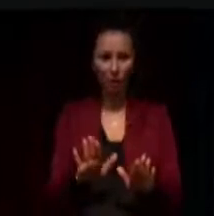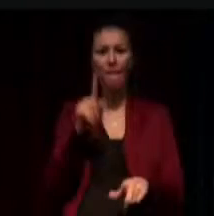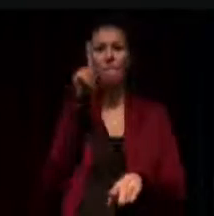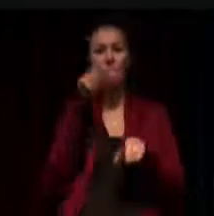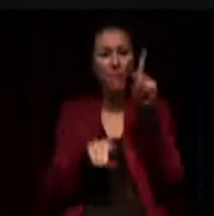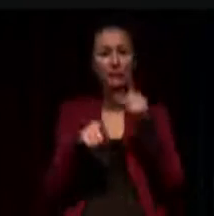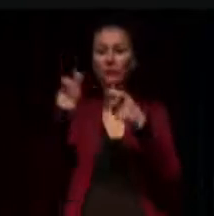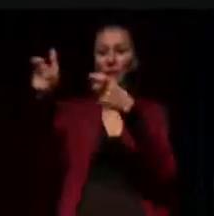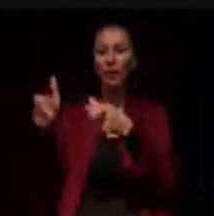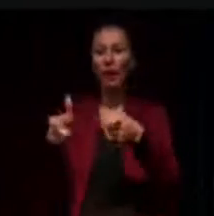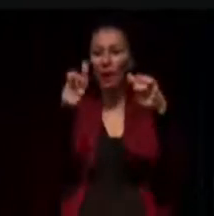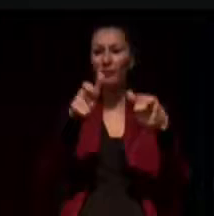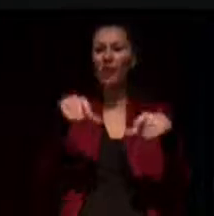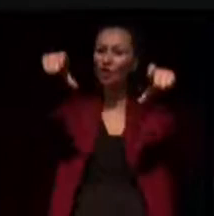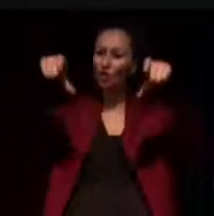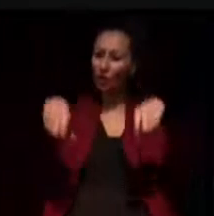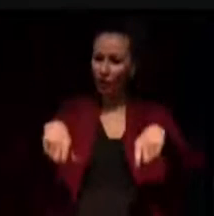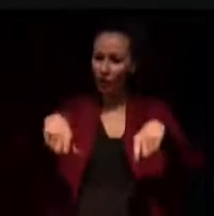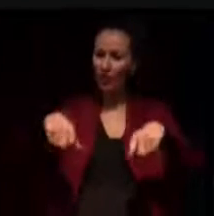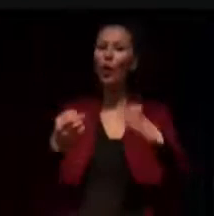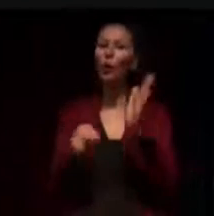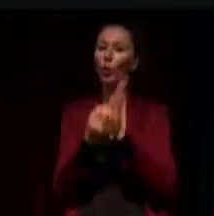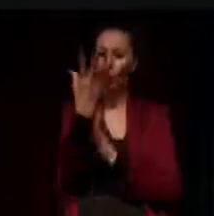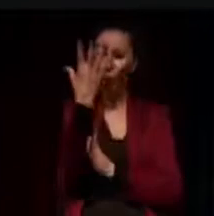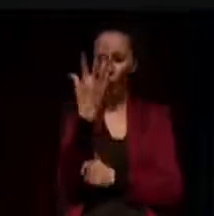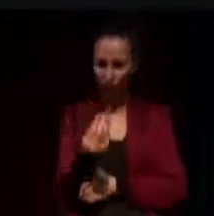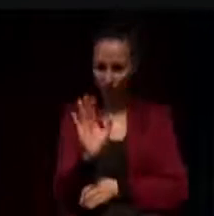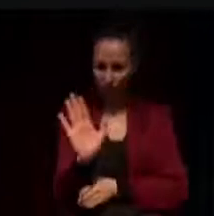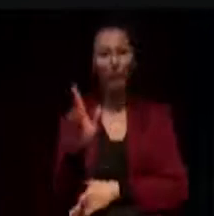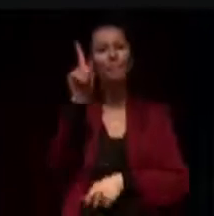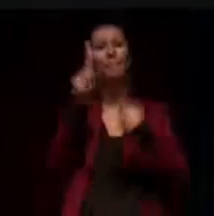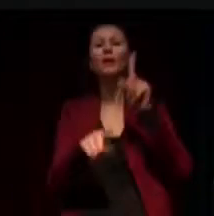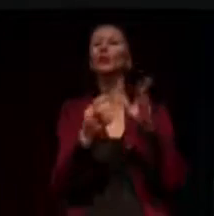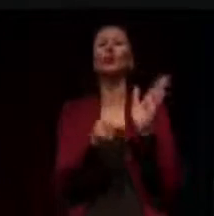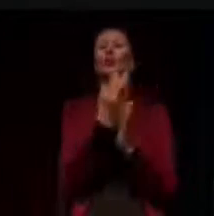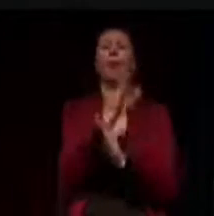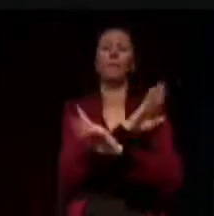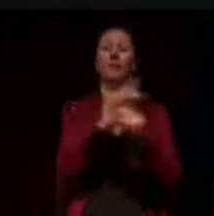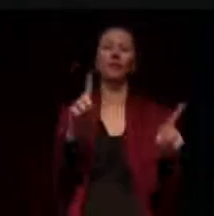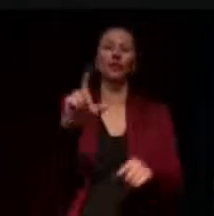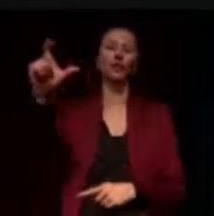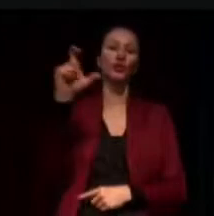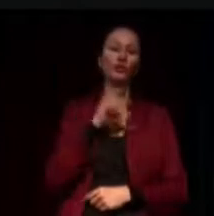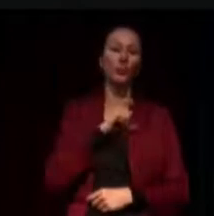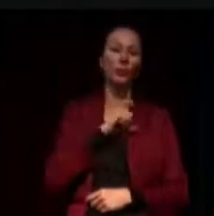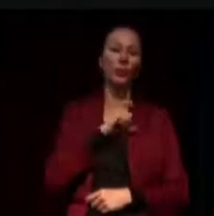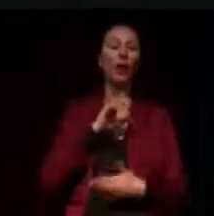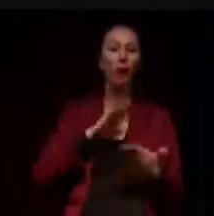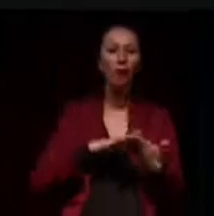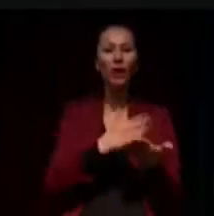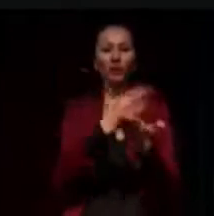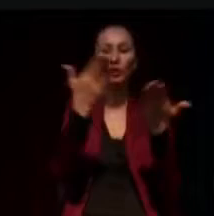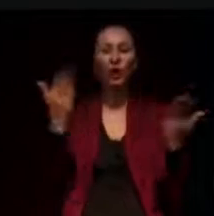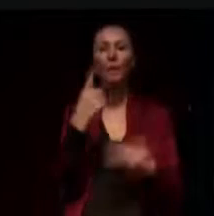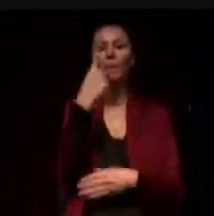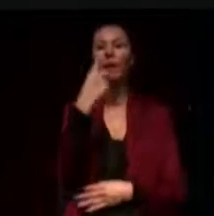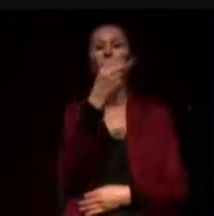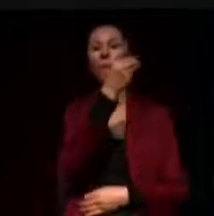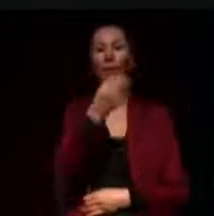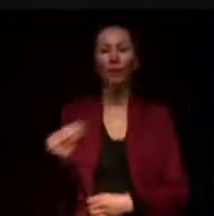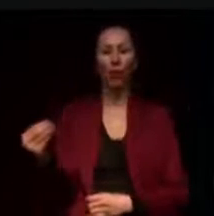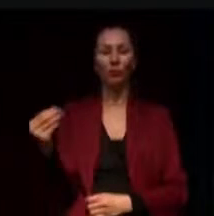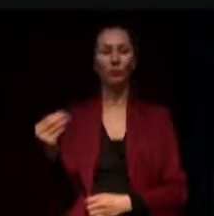bazı yerlerde şantiye kurabilirsiniz, bazı yerlerde şantiye bile kuramazsınız diye bir cevap aldık. Arkadaşlar 1 milyon